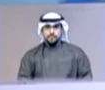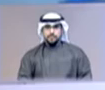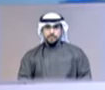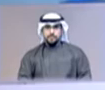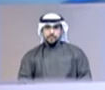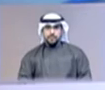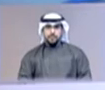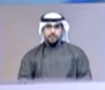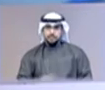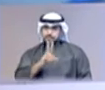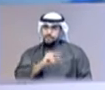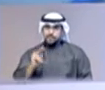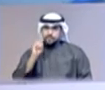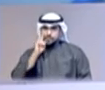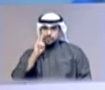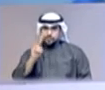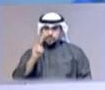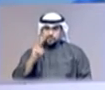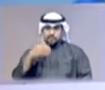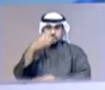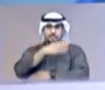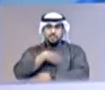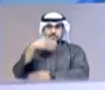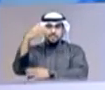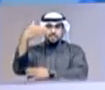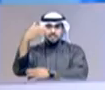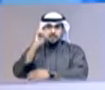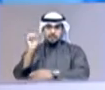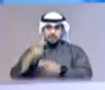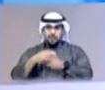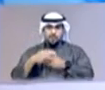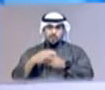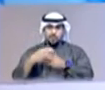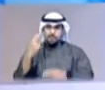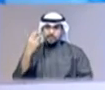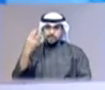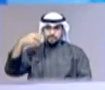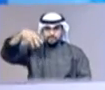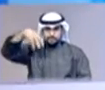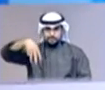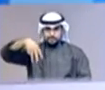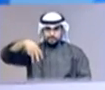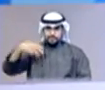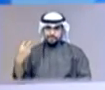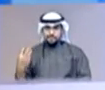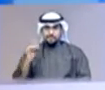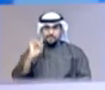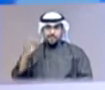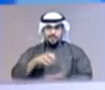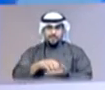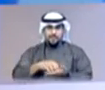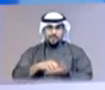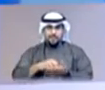في بادرة وفاء وامتنان كرمت سفارة دولة الكويت في واشنطن أسر الجنود الأمريكيين الذين ضحوا بحياتهم من أجل